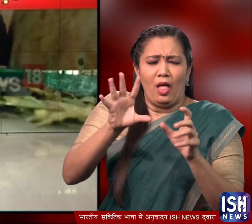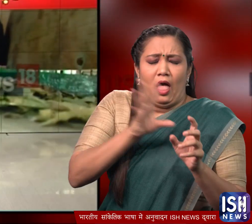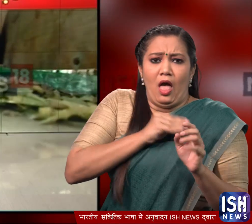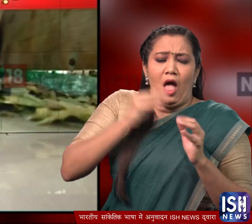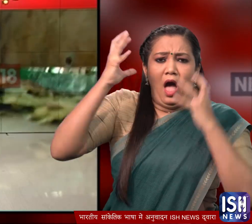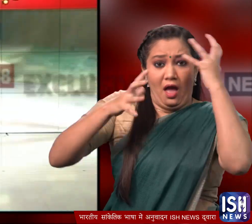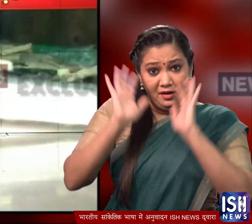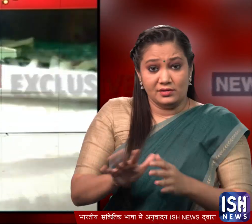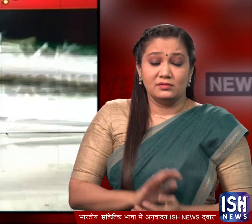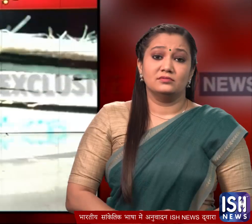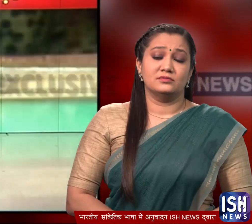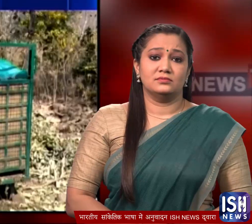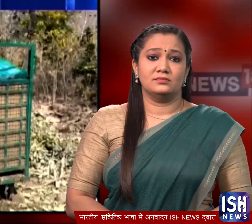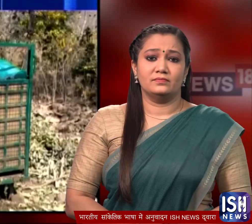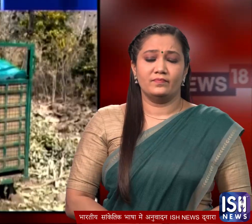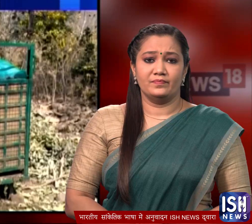लोग दहशत में थे,